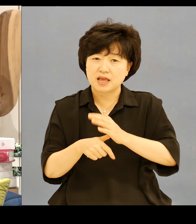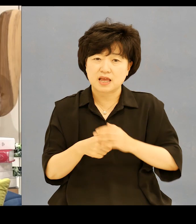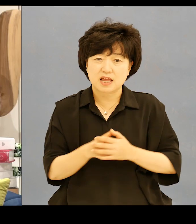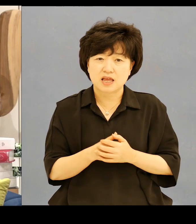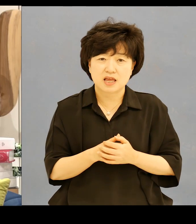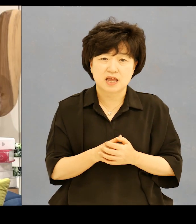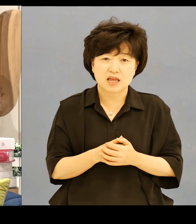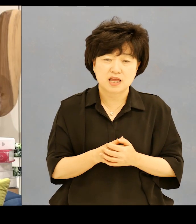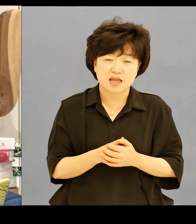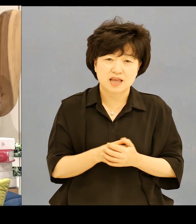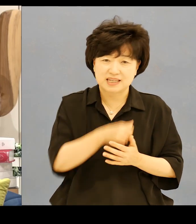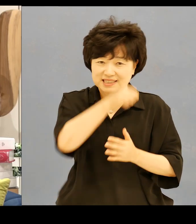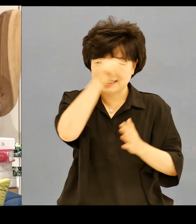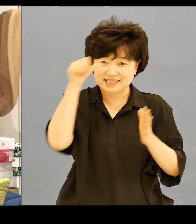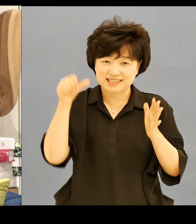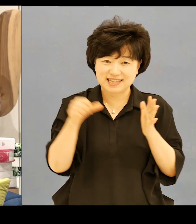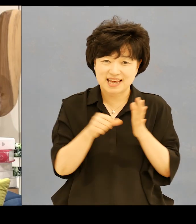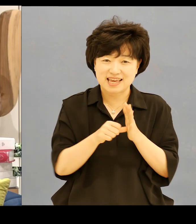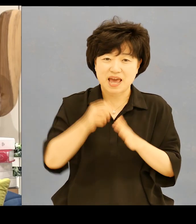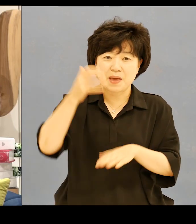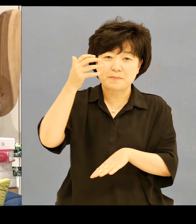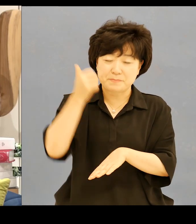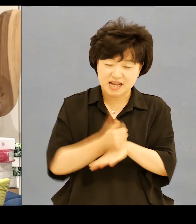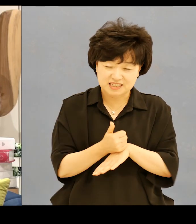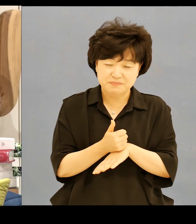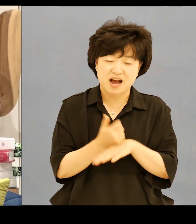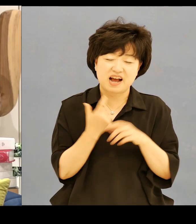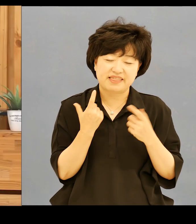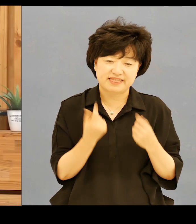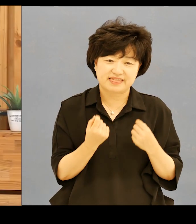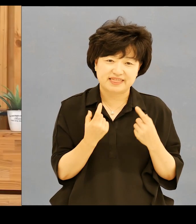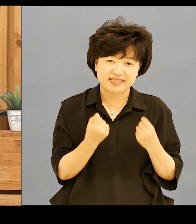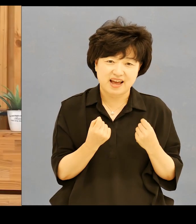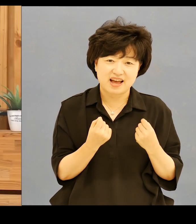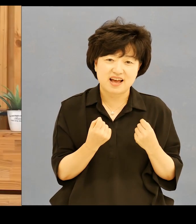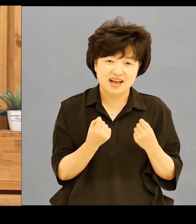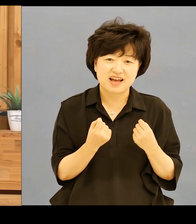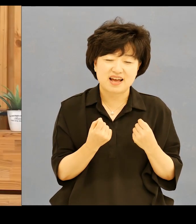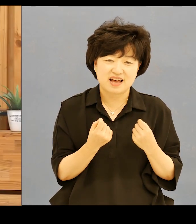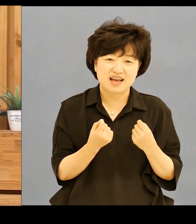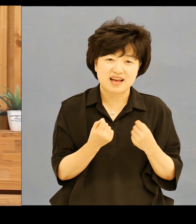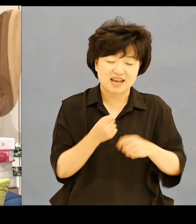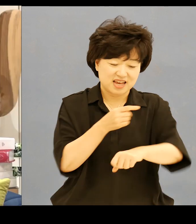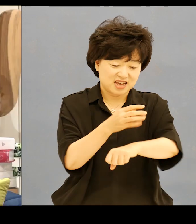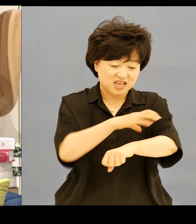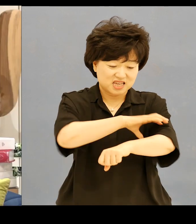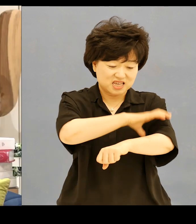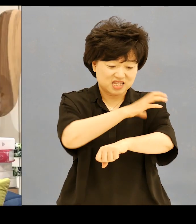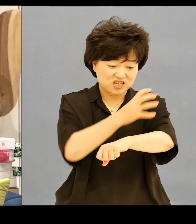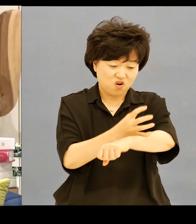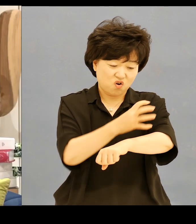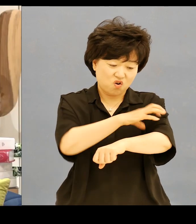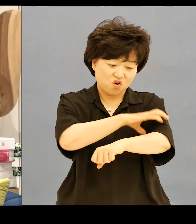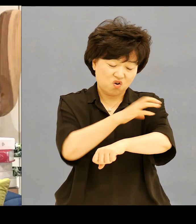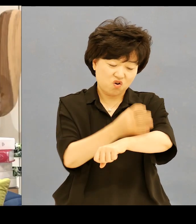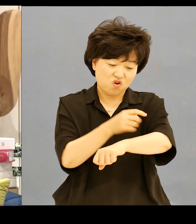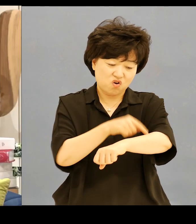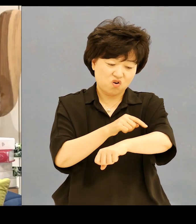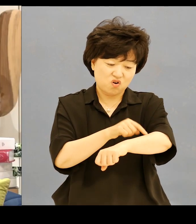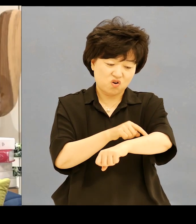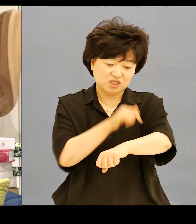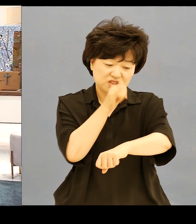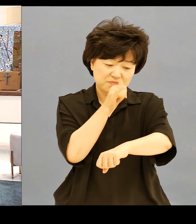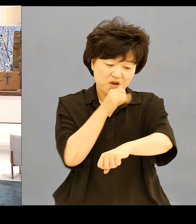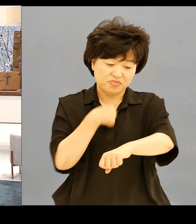되나? 인생이 마지막일 것 같다는 순간 이거를 제거를 안 하면 제